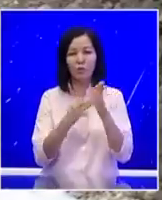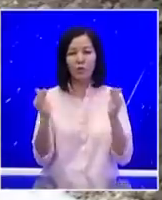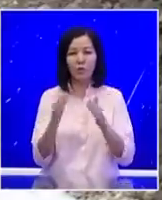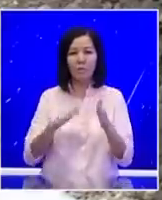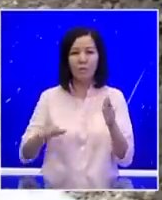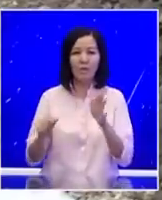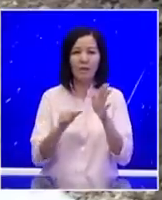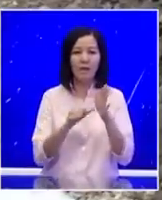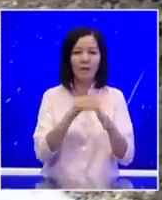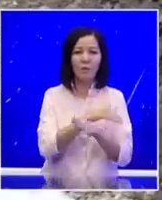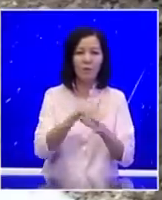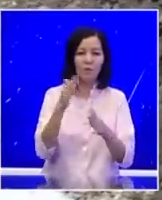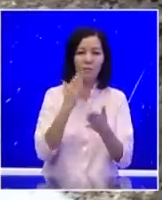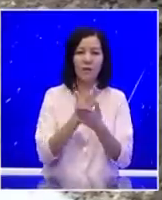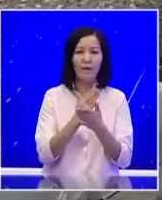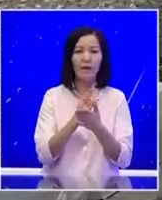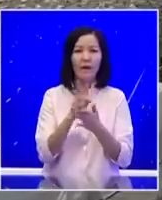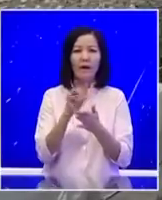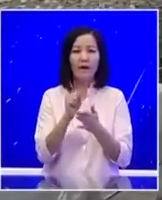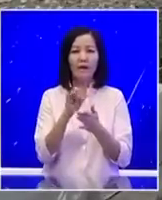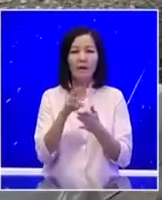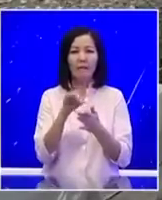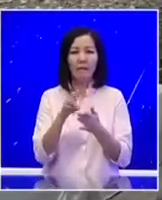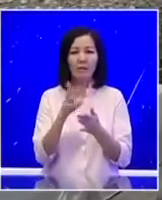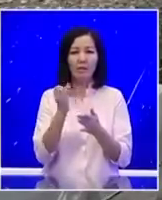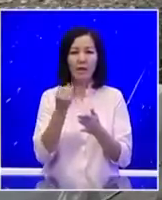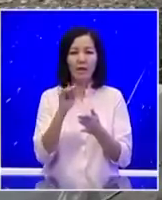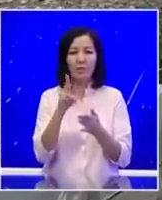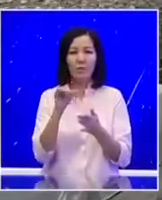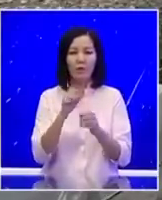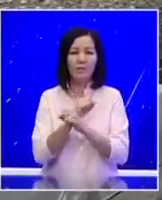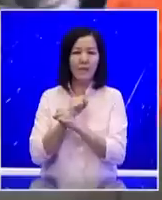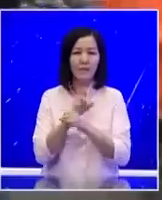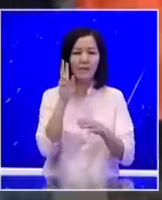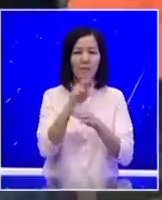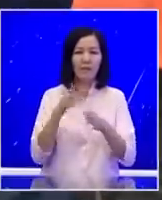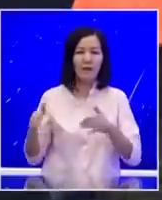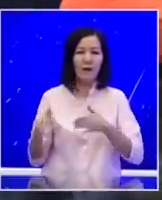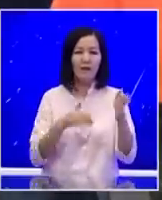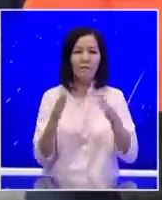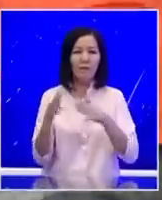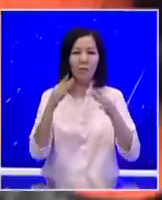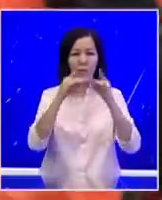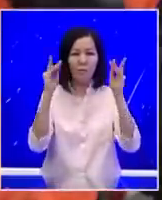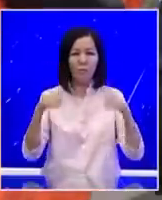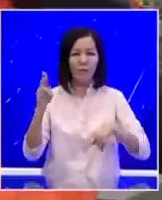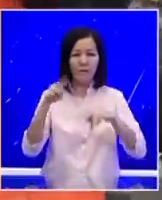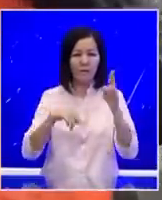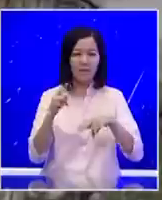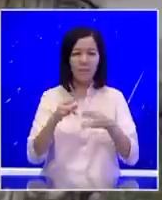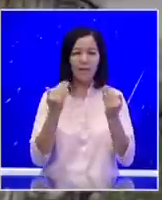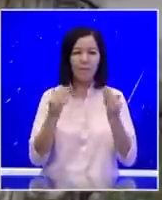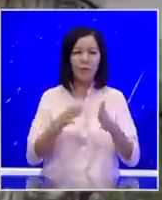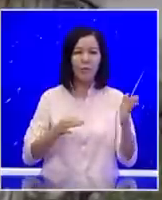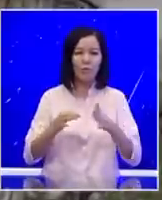9-ші ықшам аудандағы 6 көше бар. Сонымен қатар Қаратал және Шайқорған саяжайларына баратын автокөлік көпірлері салынбақ. Осы орайда